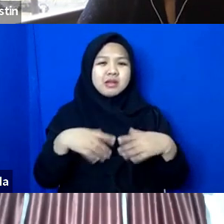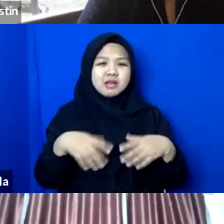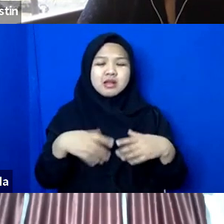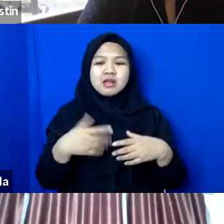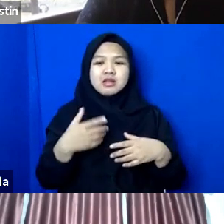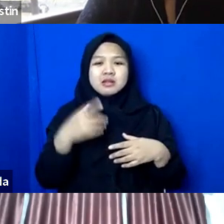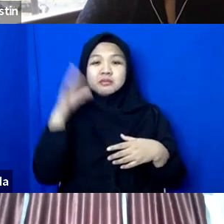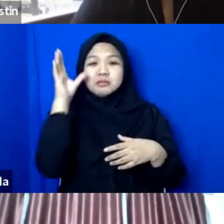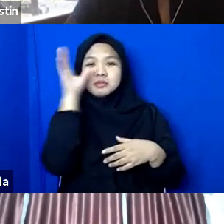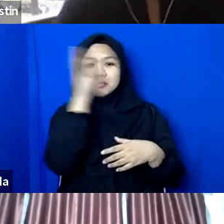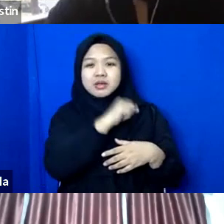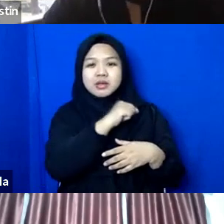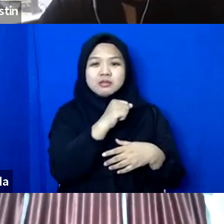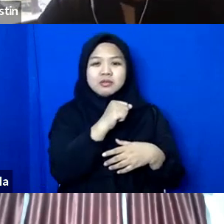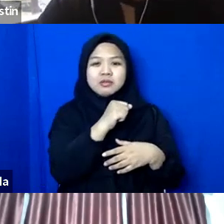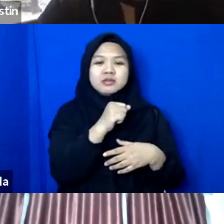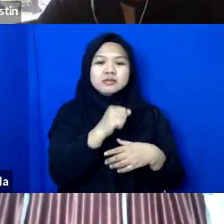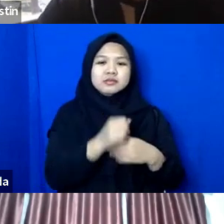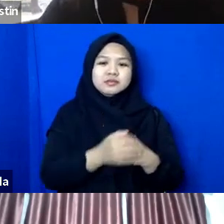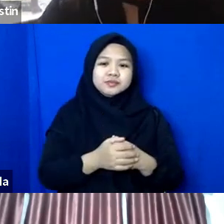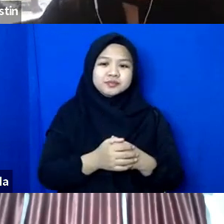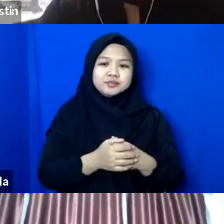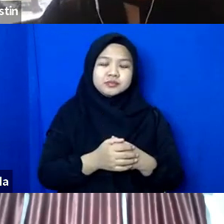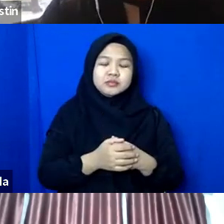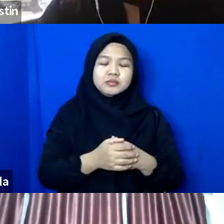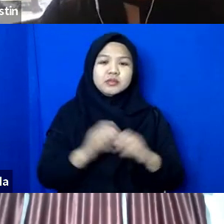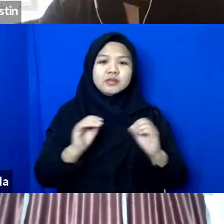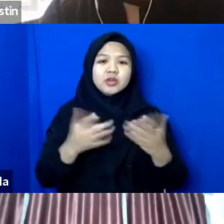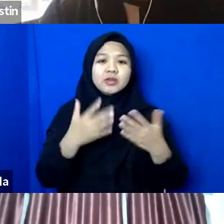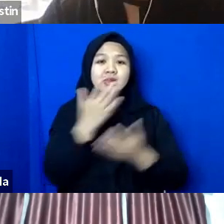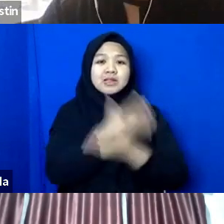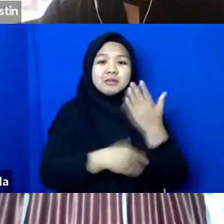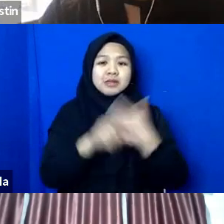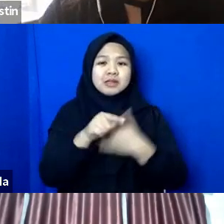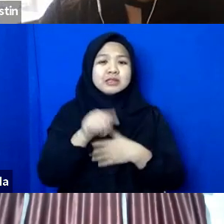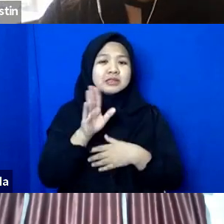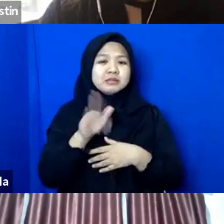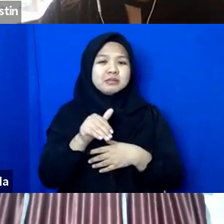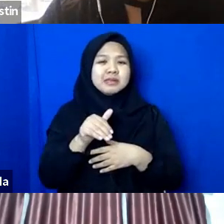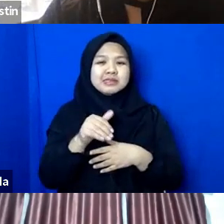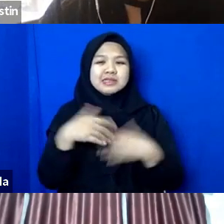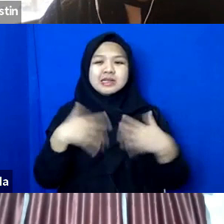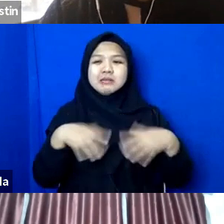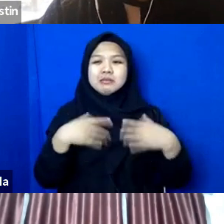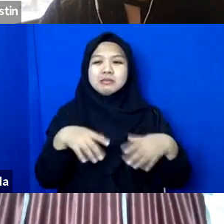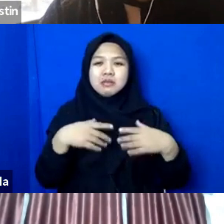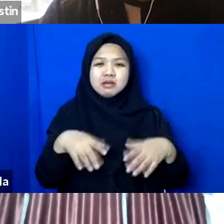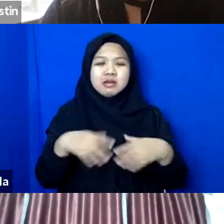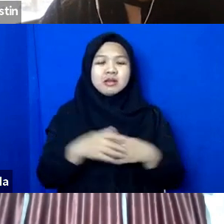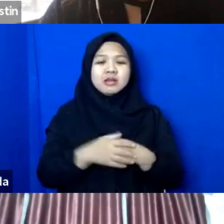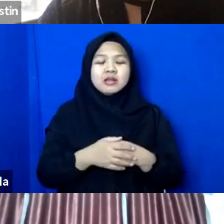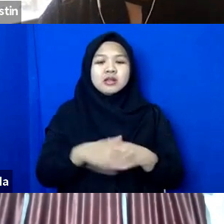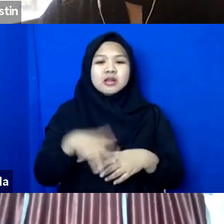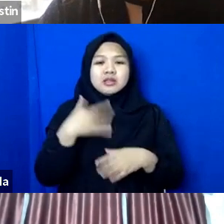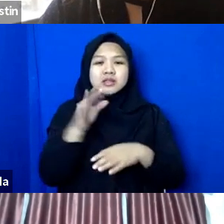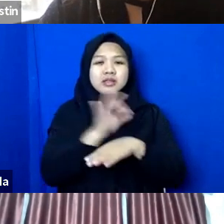understanding atau fenomena disabilitas ini masih sangat lemah dan rasanya